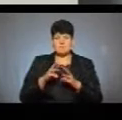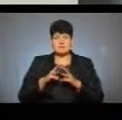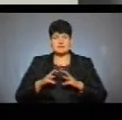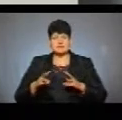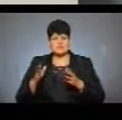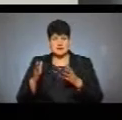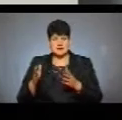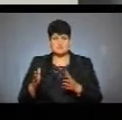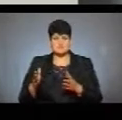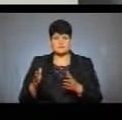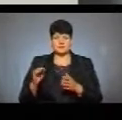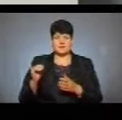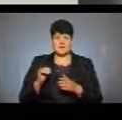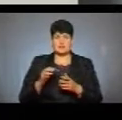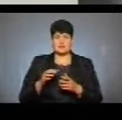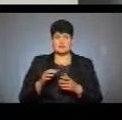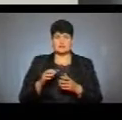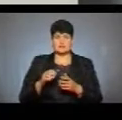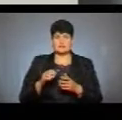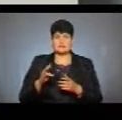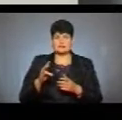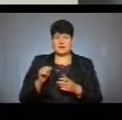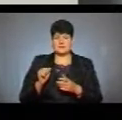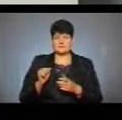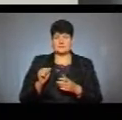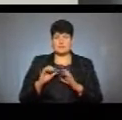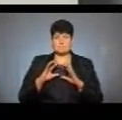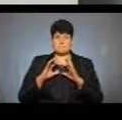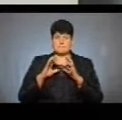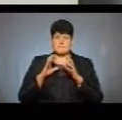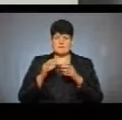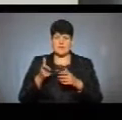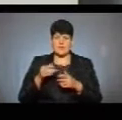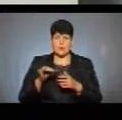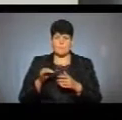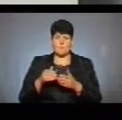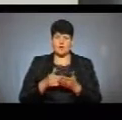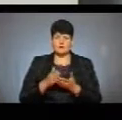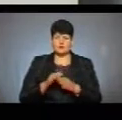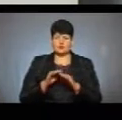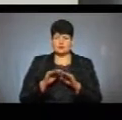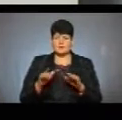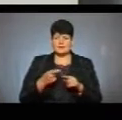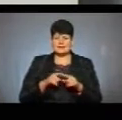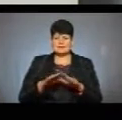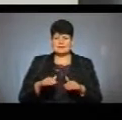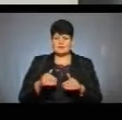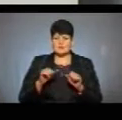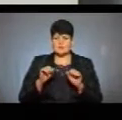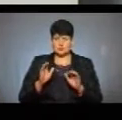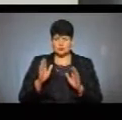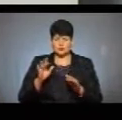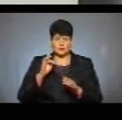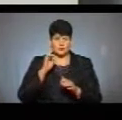міністерств. І, власне, на міжнародному, на геополітичному рівні ці звернення можуть бути